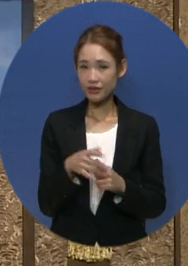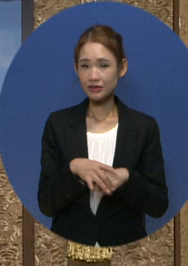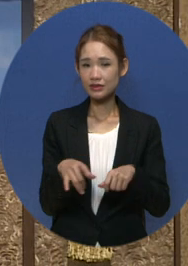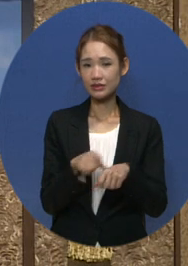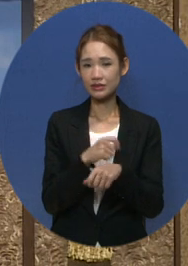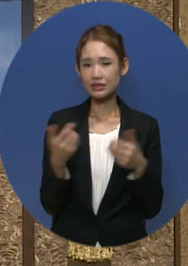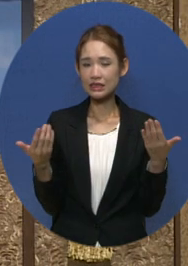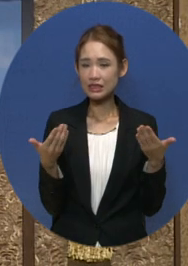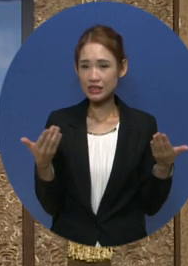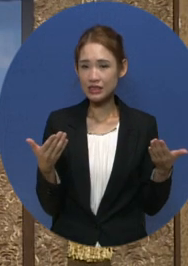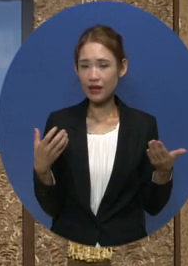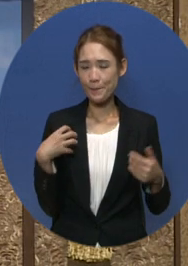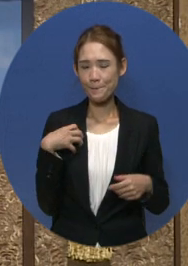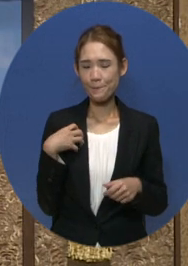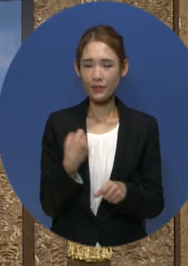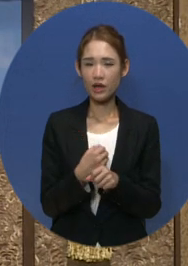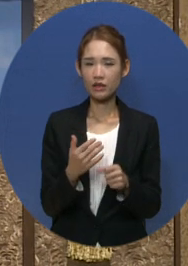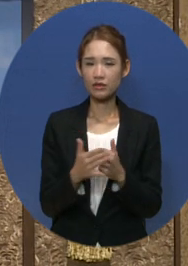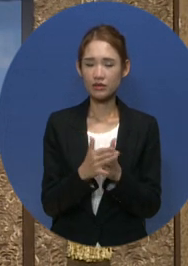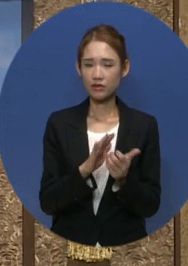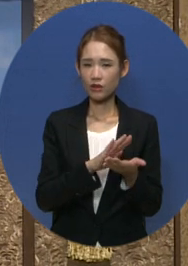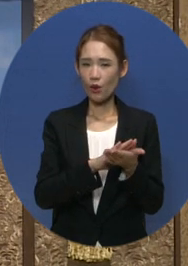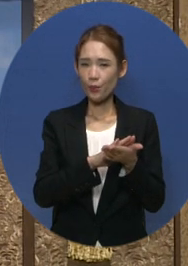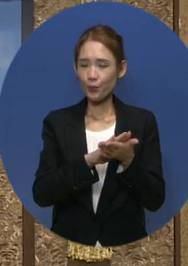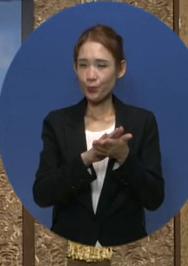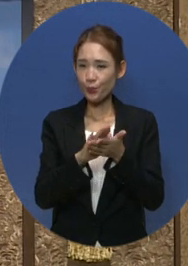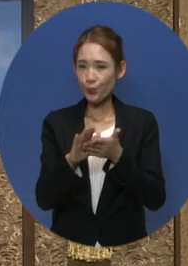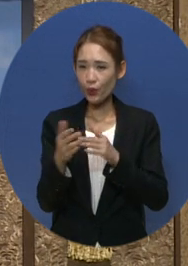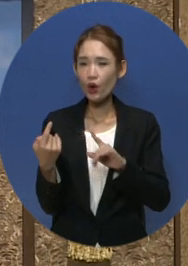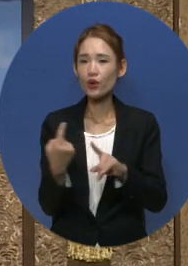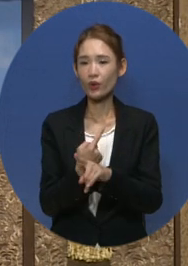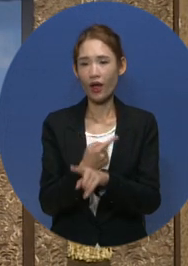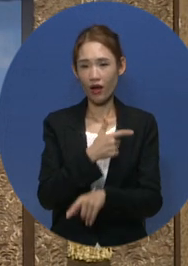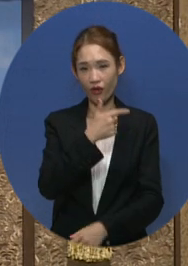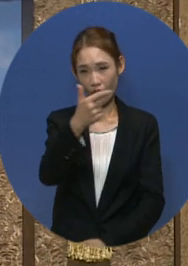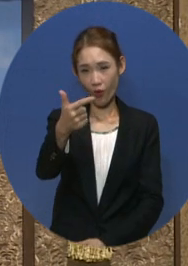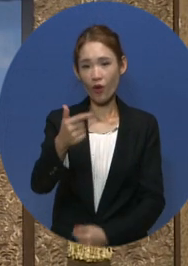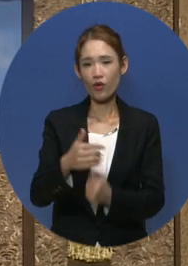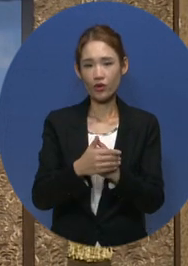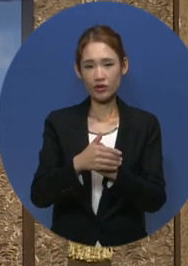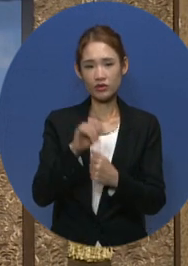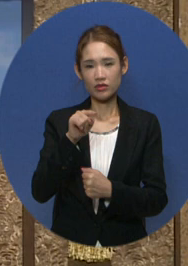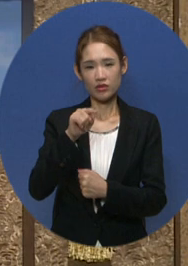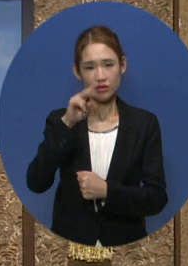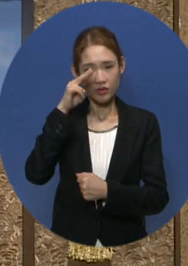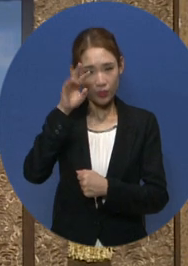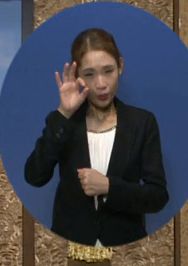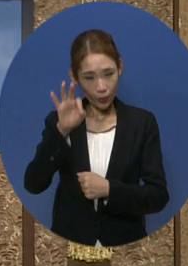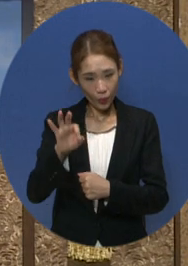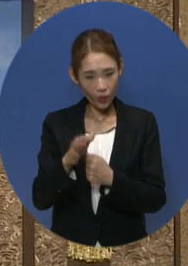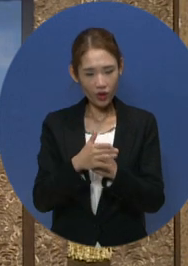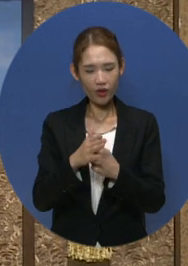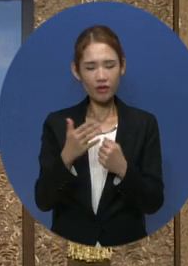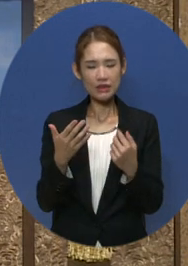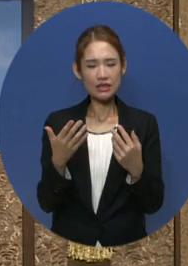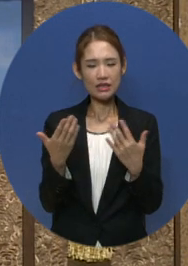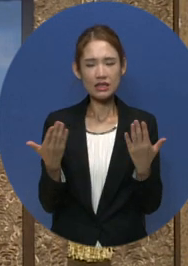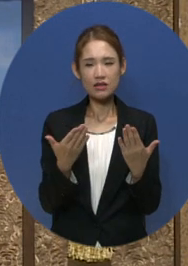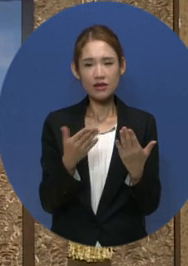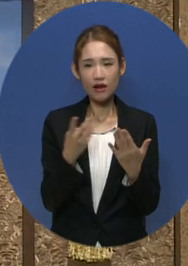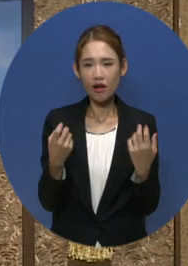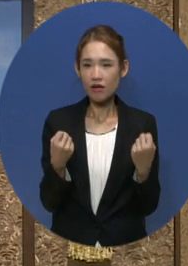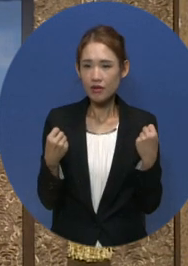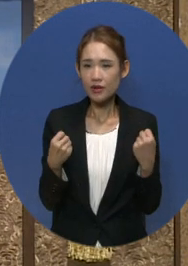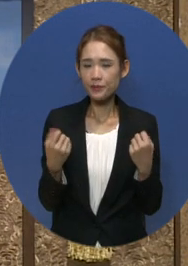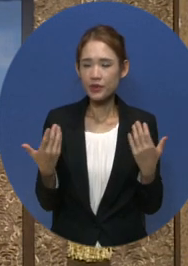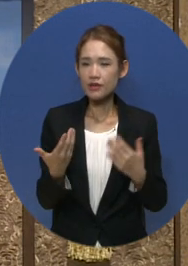이제 일을 하게 되니까 예. 큰 변화가 오더라고요. 아. 저는 그것을 일의 힘이라고 생각하는데요. 네.